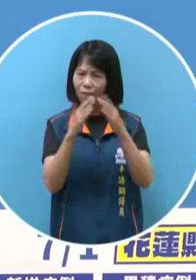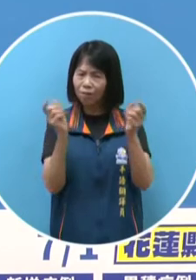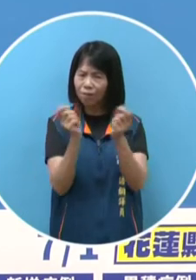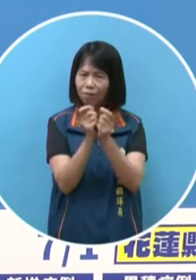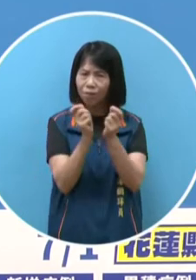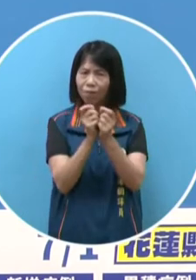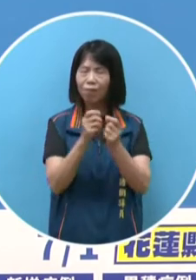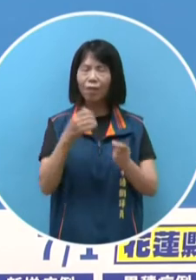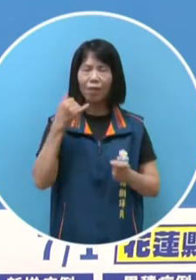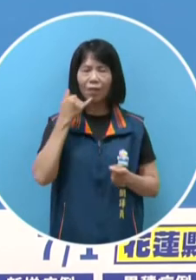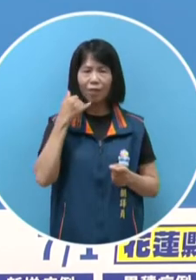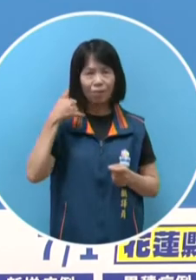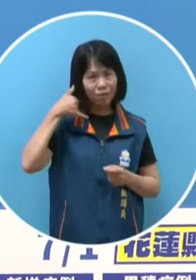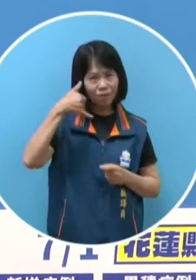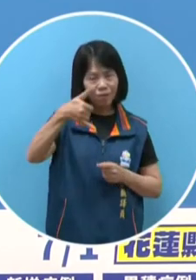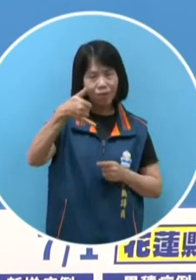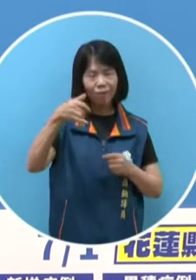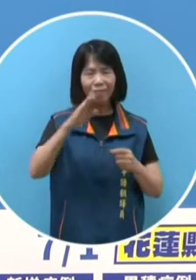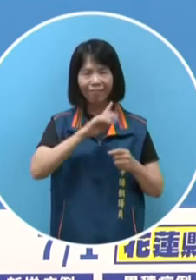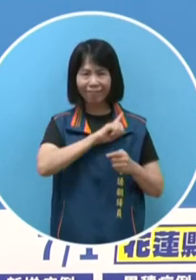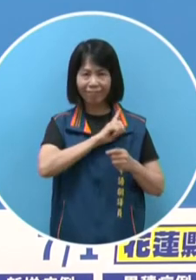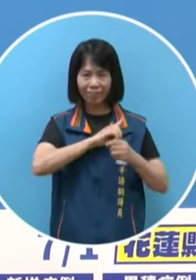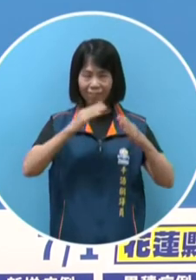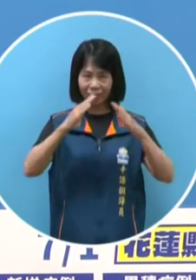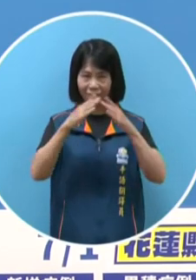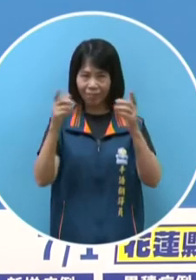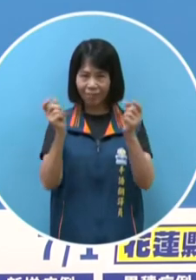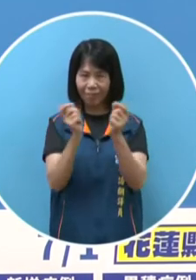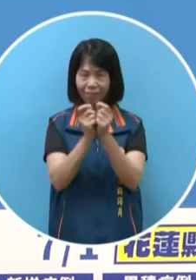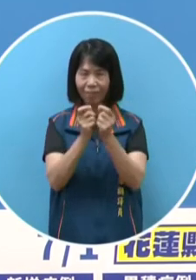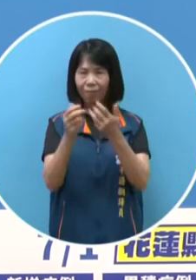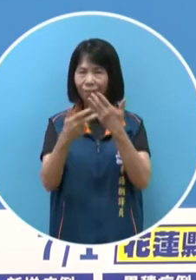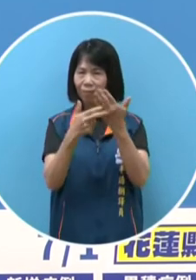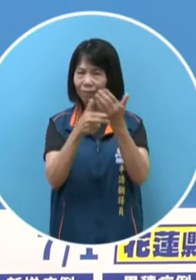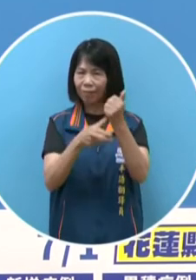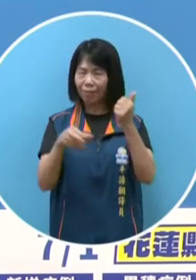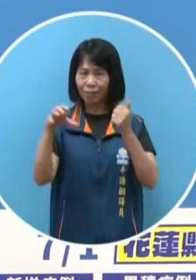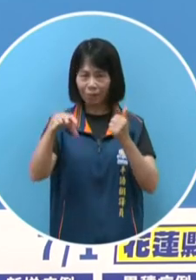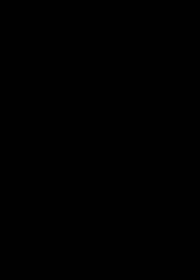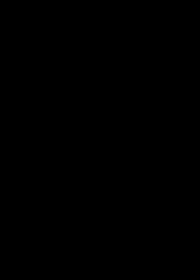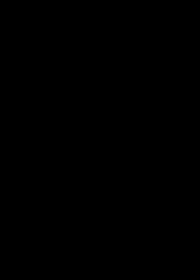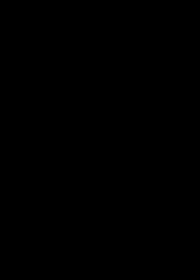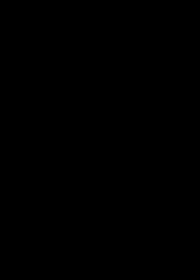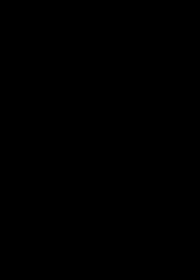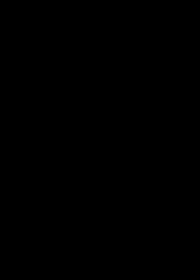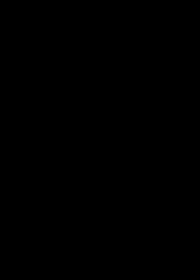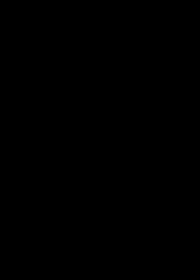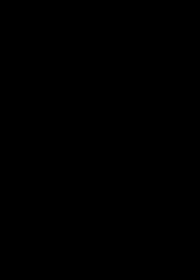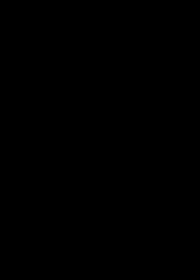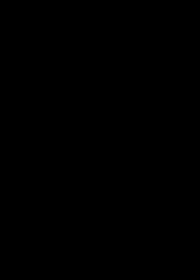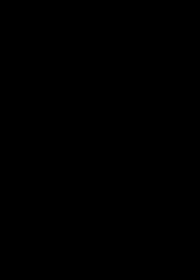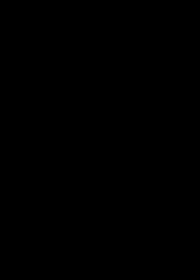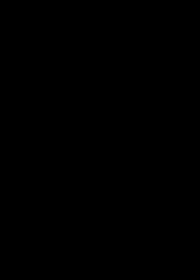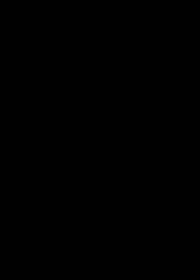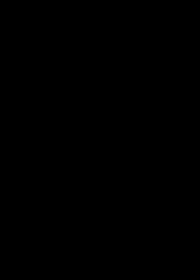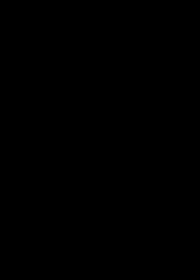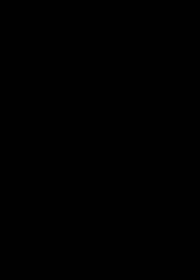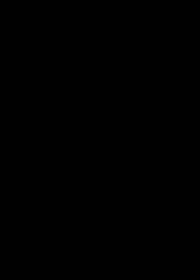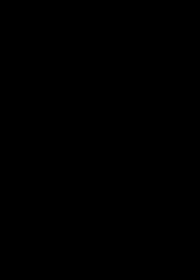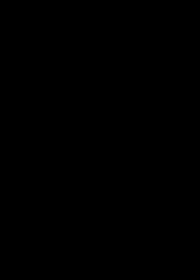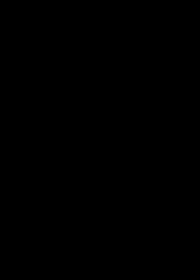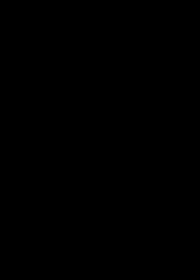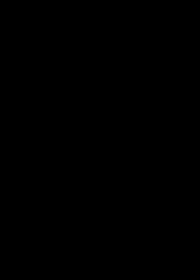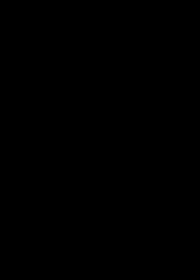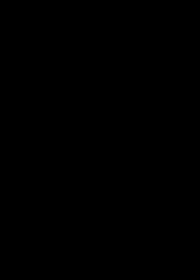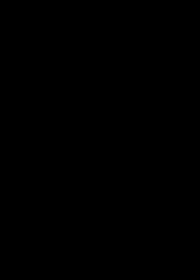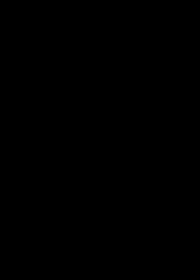都可以打电话到邻近的卫生所来预约来施打疫苗都可以的。 并且也招募相当多的暖